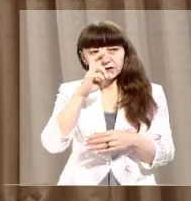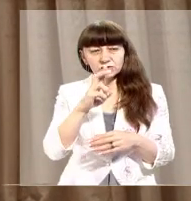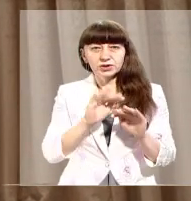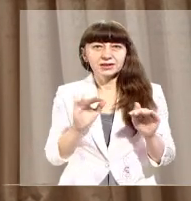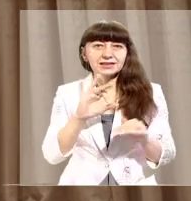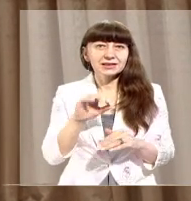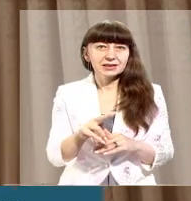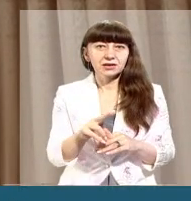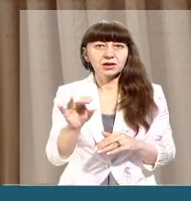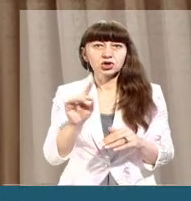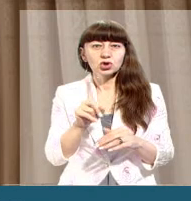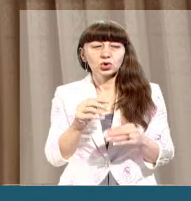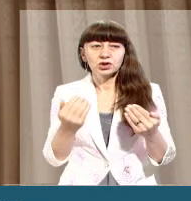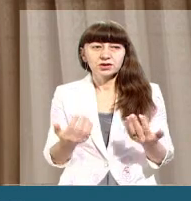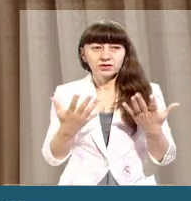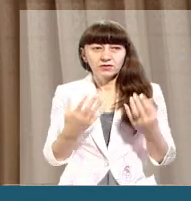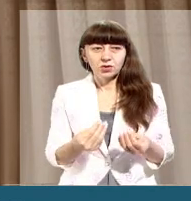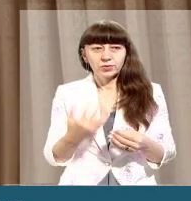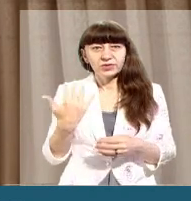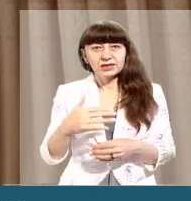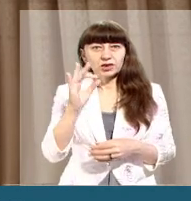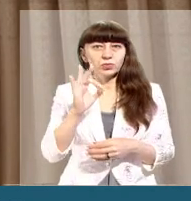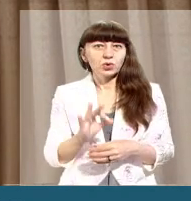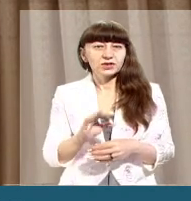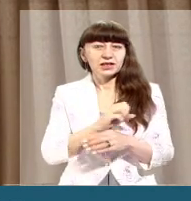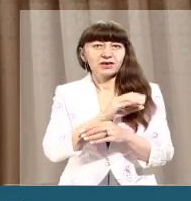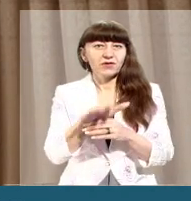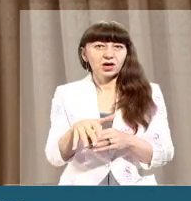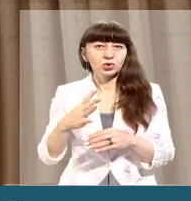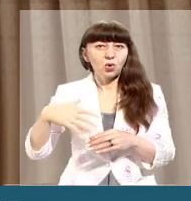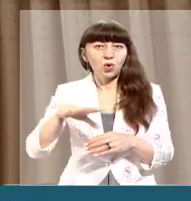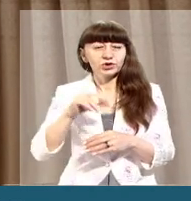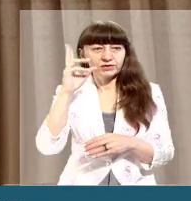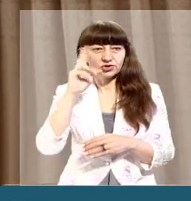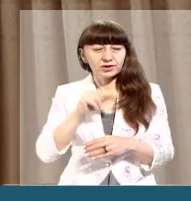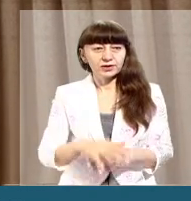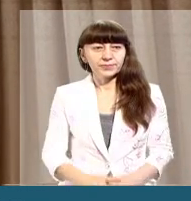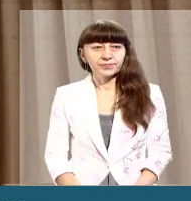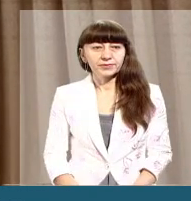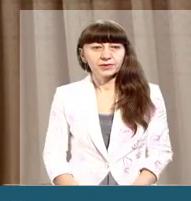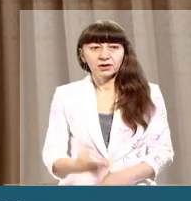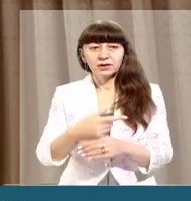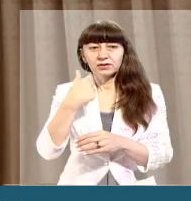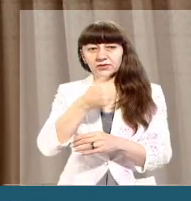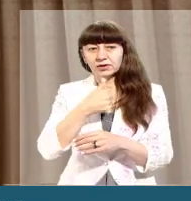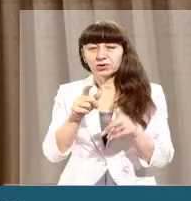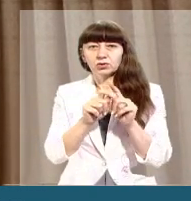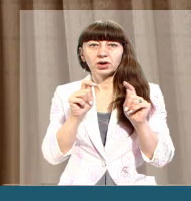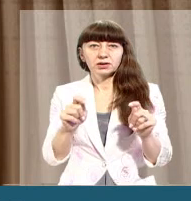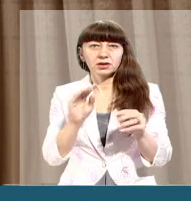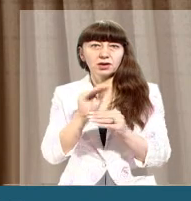детских садах, что на сегодня привело к 50% охвату от общего контингента. В текущем году